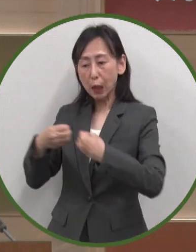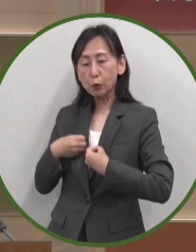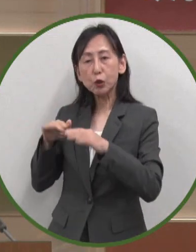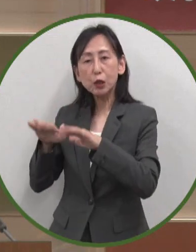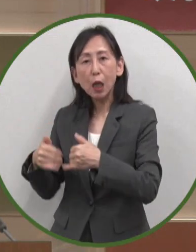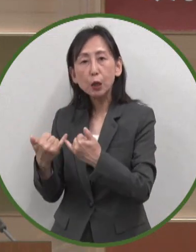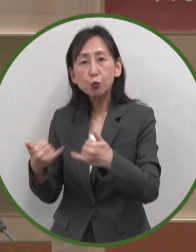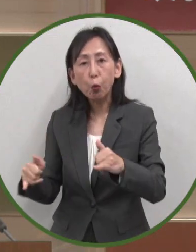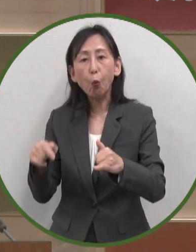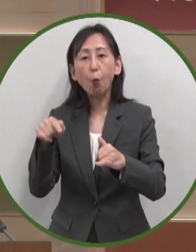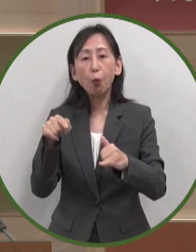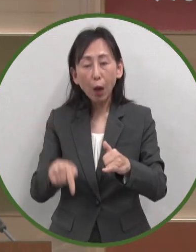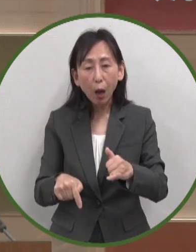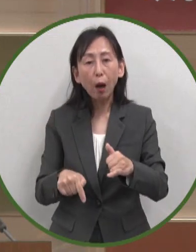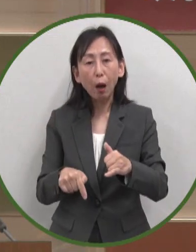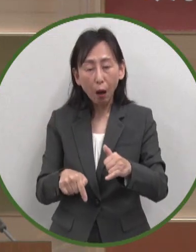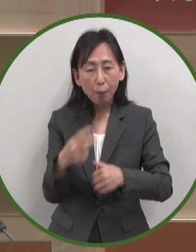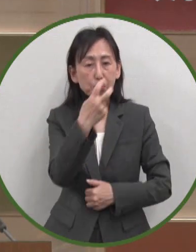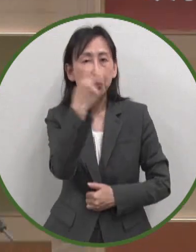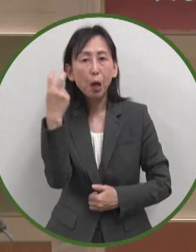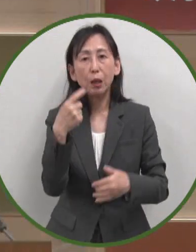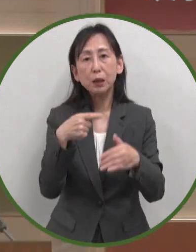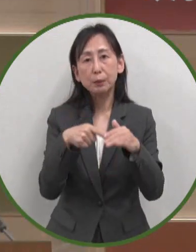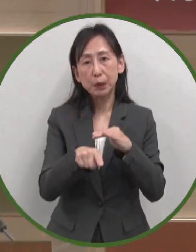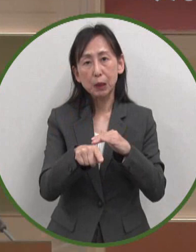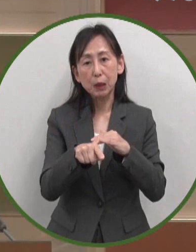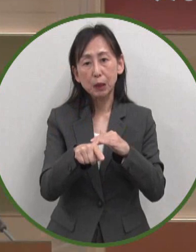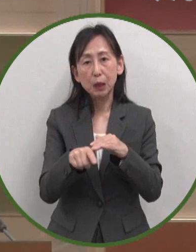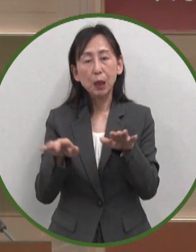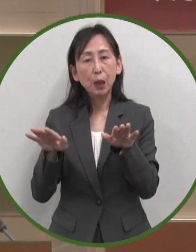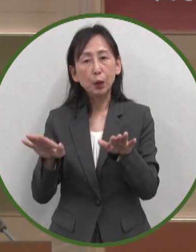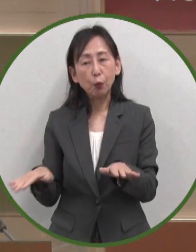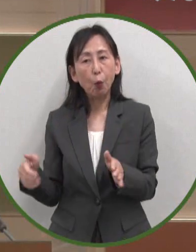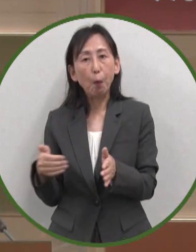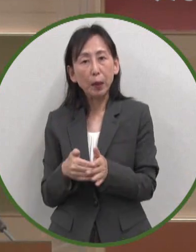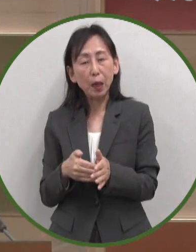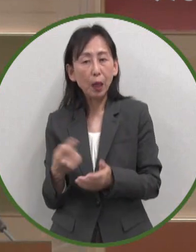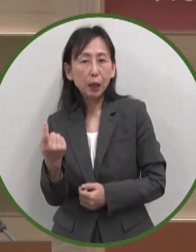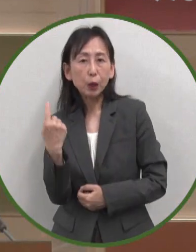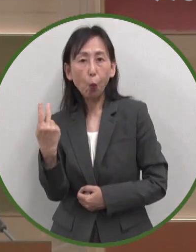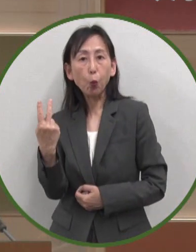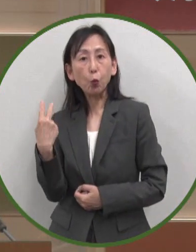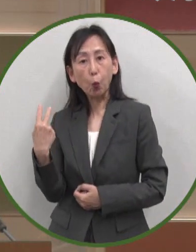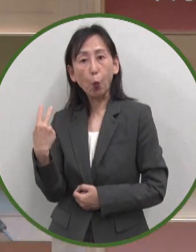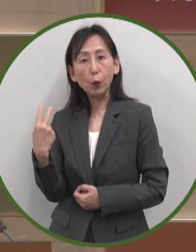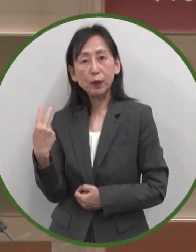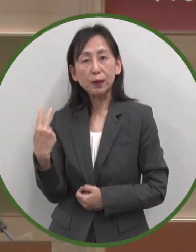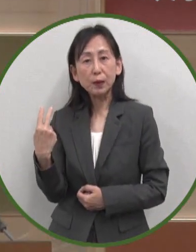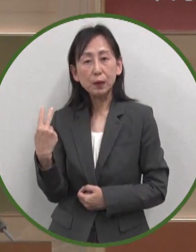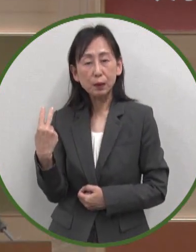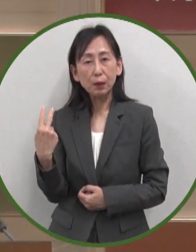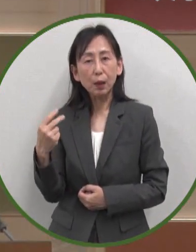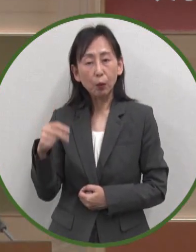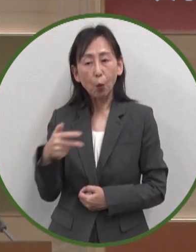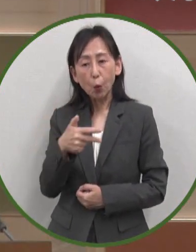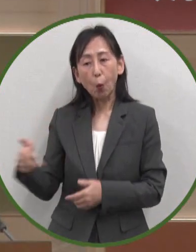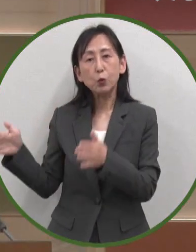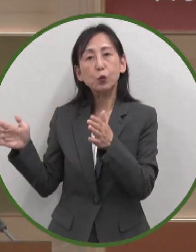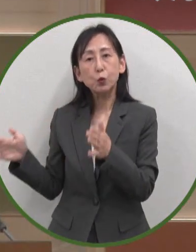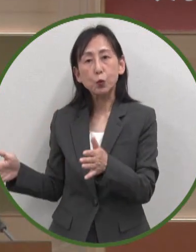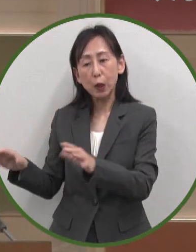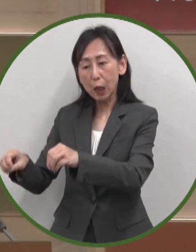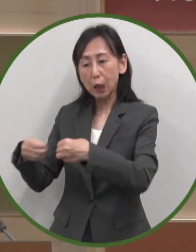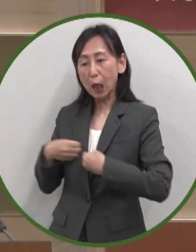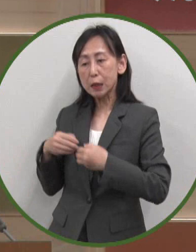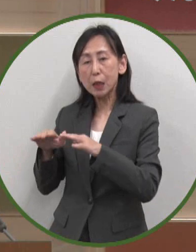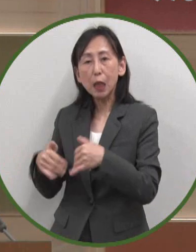される状況ですから、もう今日まで、昨日おとといとか、この今週ぐらいに感染